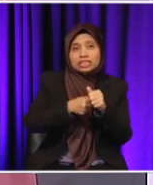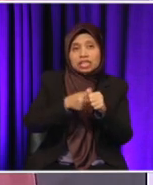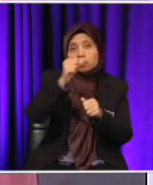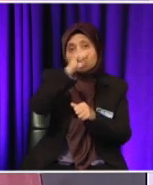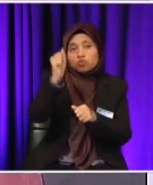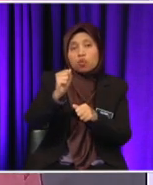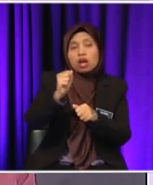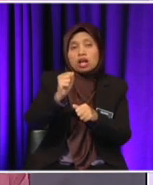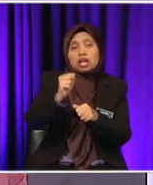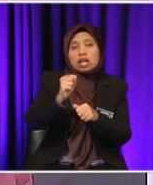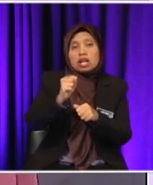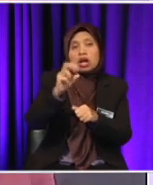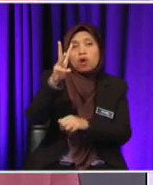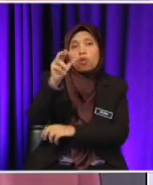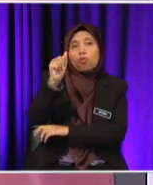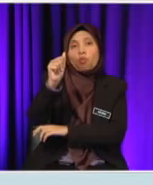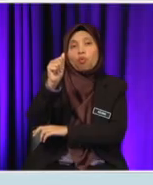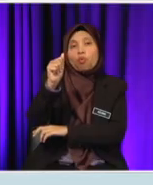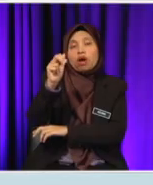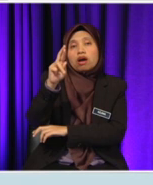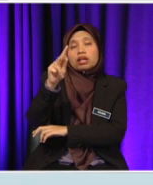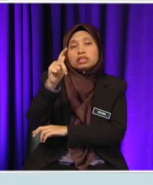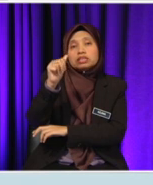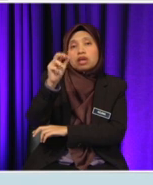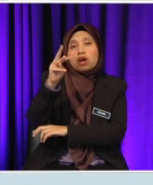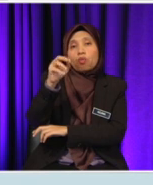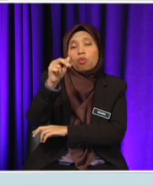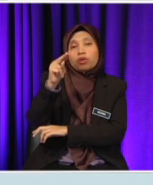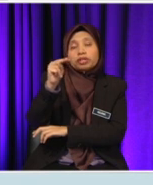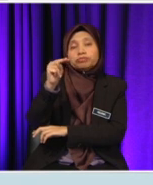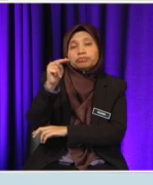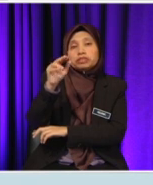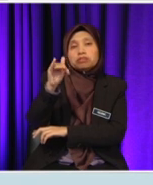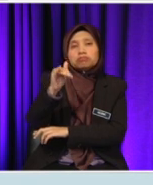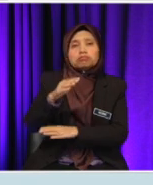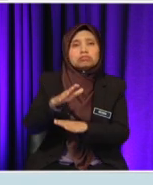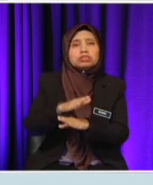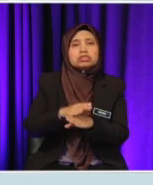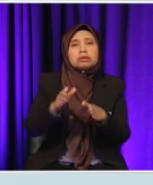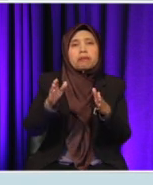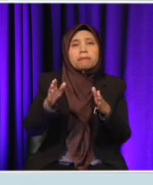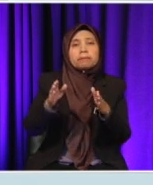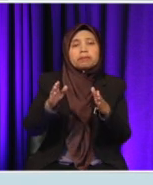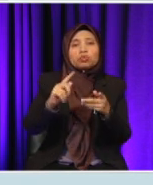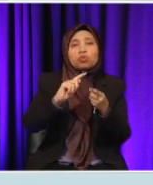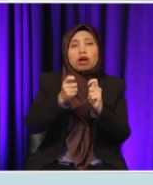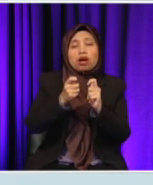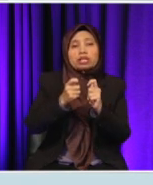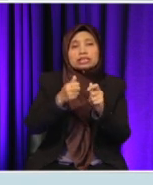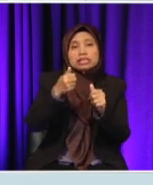berkaitan tindakannya menyamai 20 juta sebuah sektor ke dalam menepati jadwal perjalanan kita lihat di sini